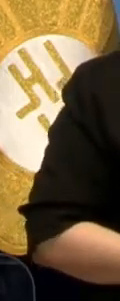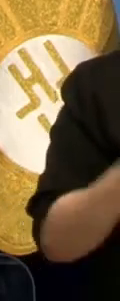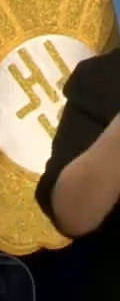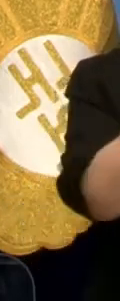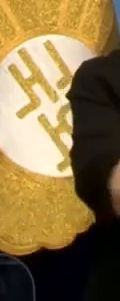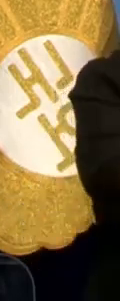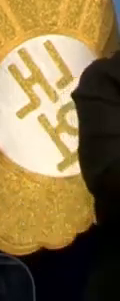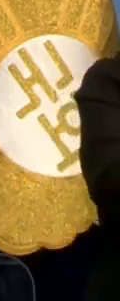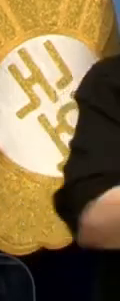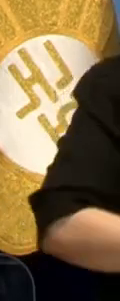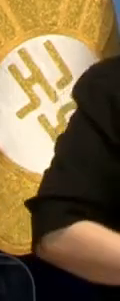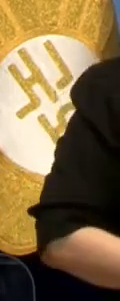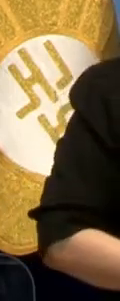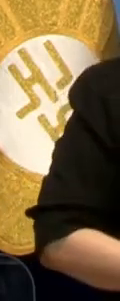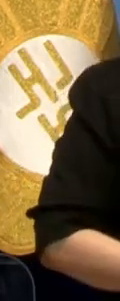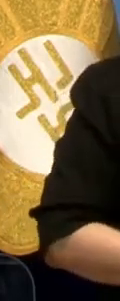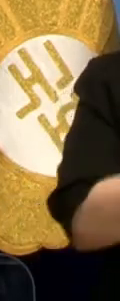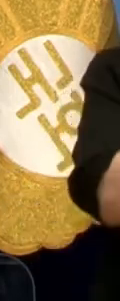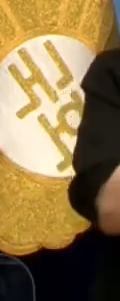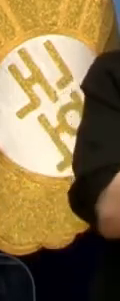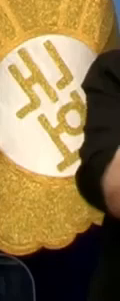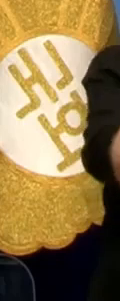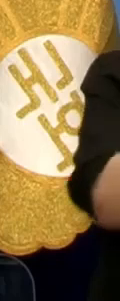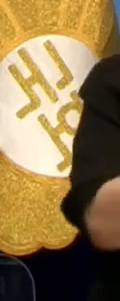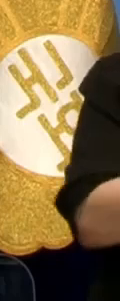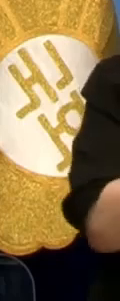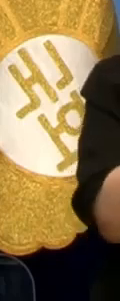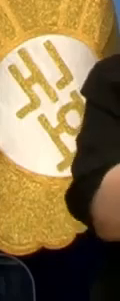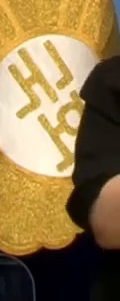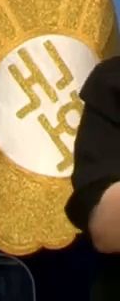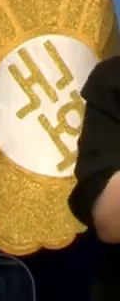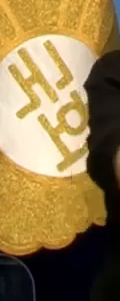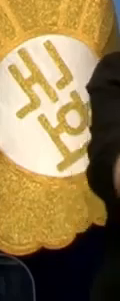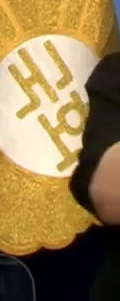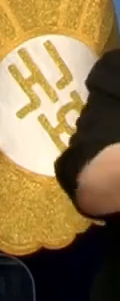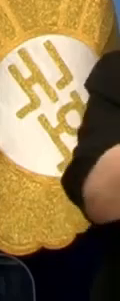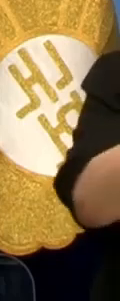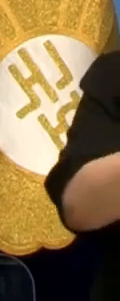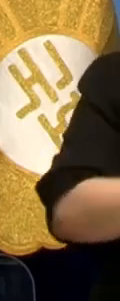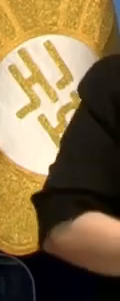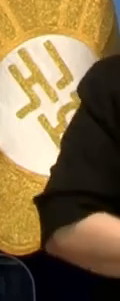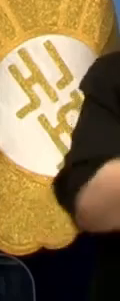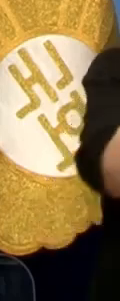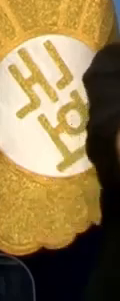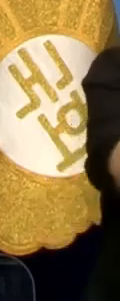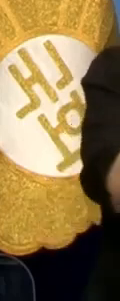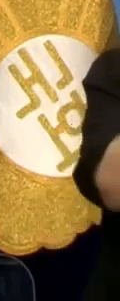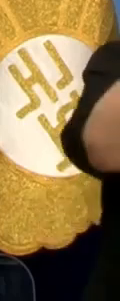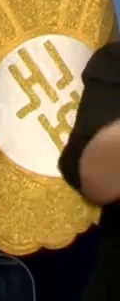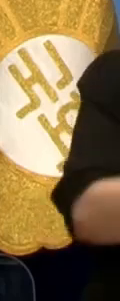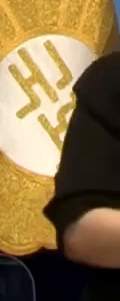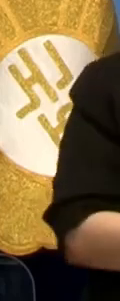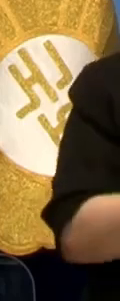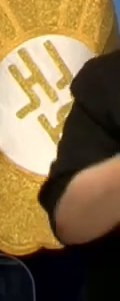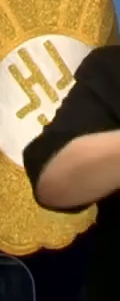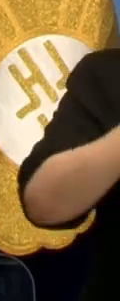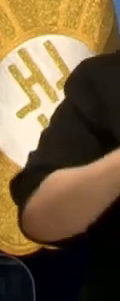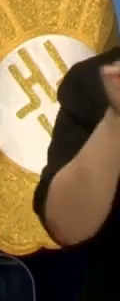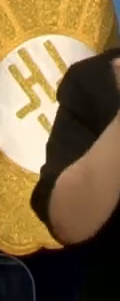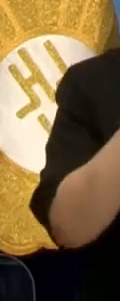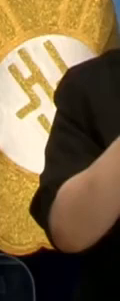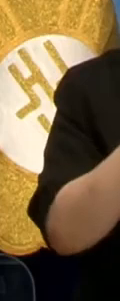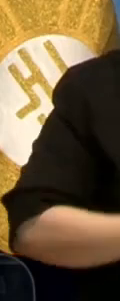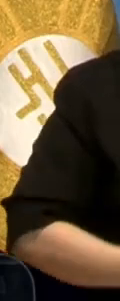다음으로 중요한 교정과세가 탄소세가 되겠습니다. 이 탄소세는